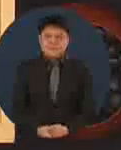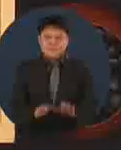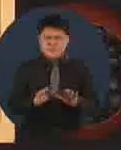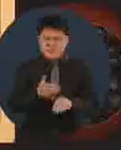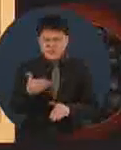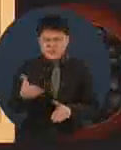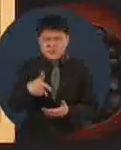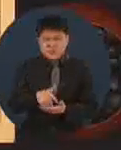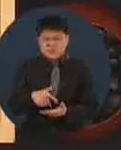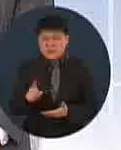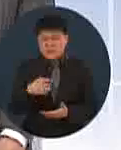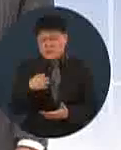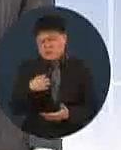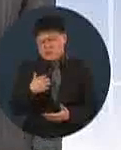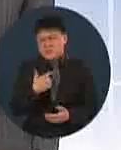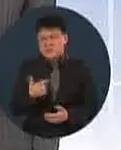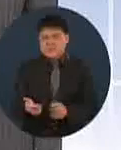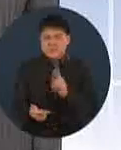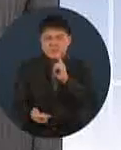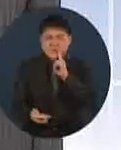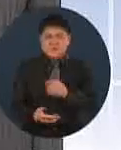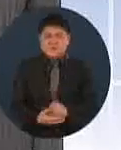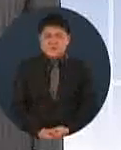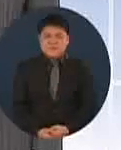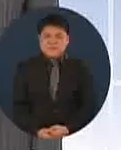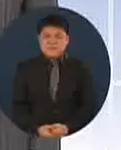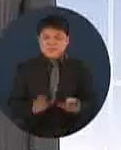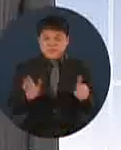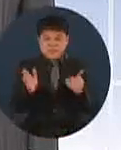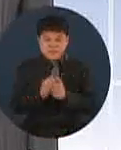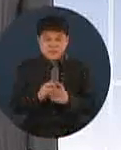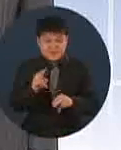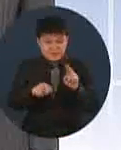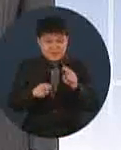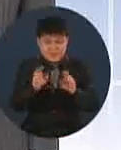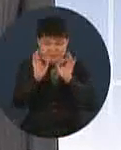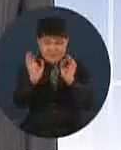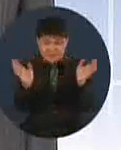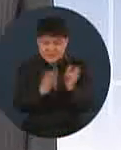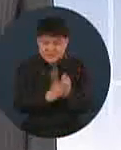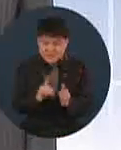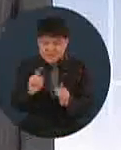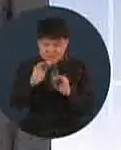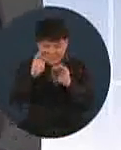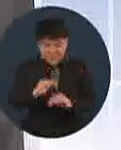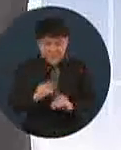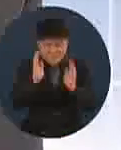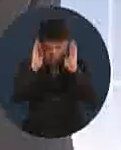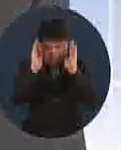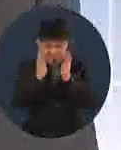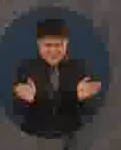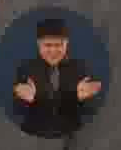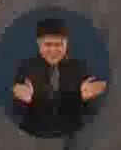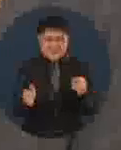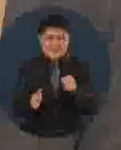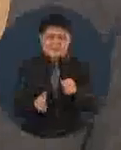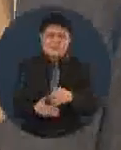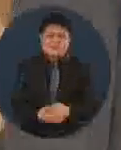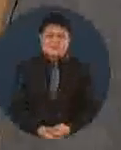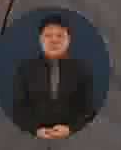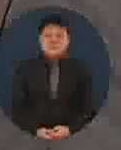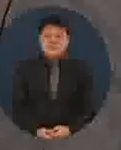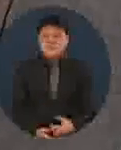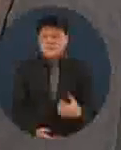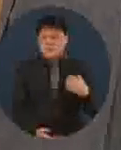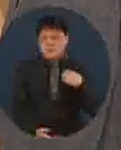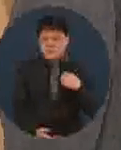너무 큽니다. 네, 그렇죠. 심적으로. 네. 자, 여기까지 진행되었는데요. 네. 수순 함께 보시겠습니다. 그런 부담은